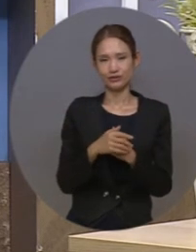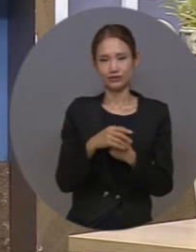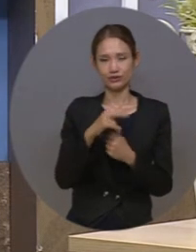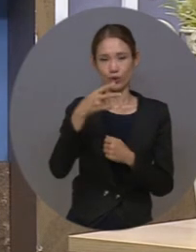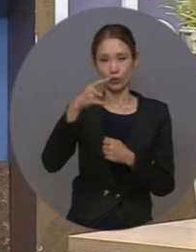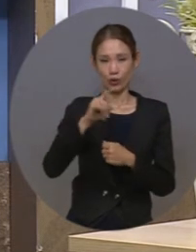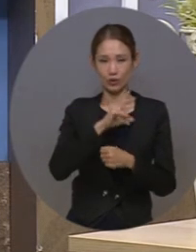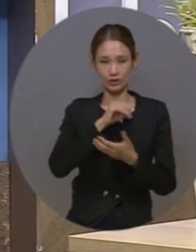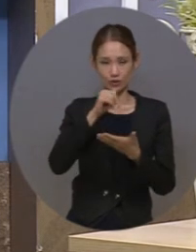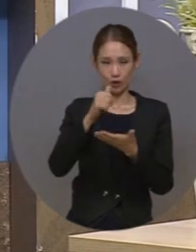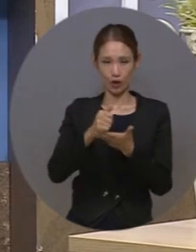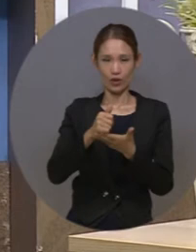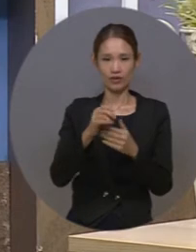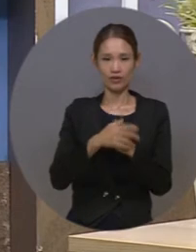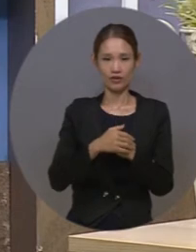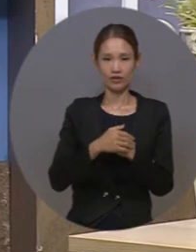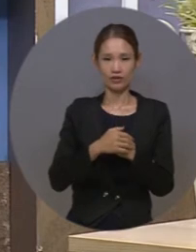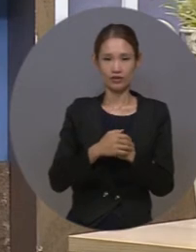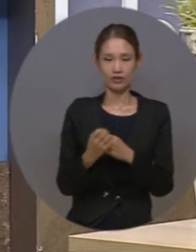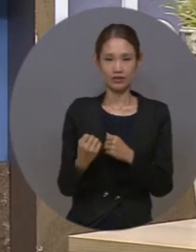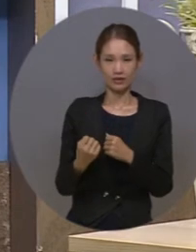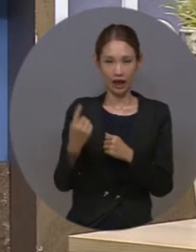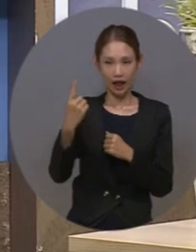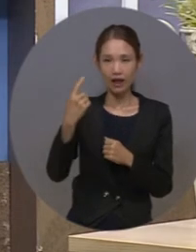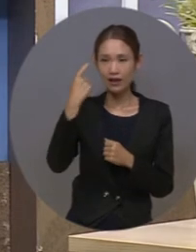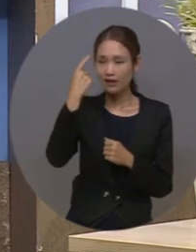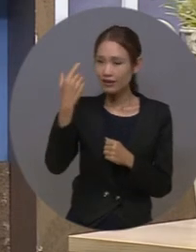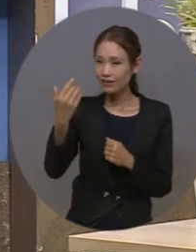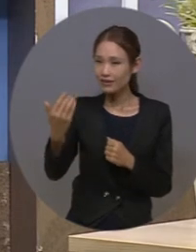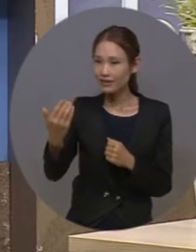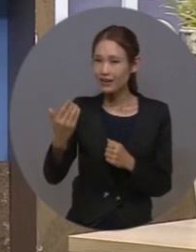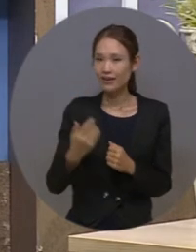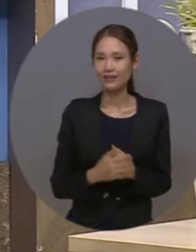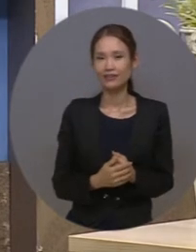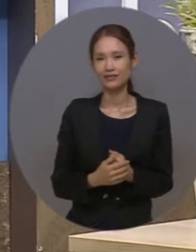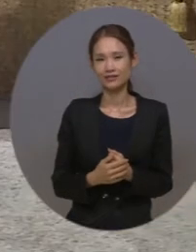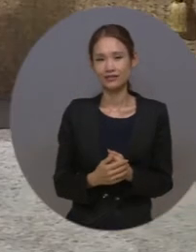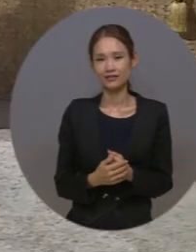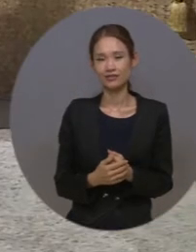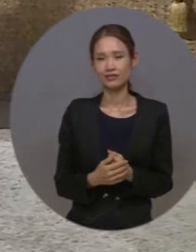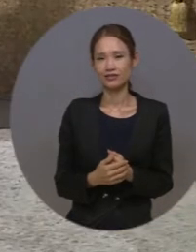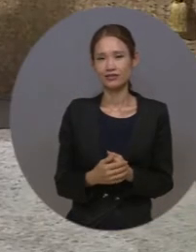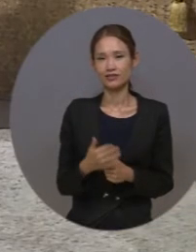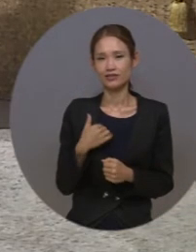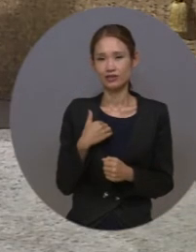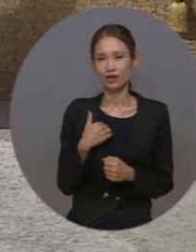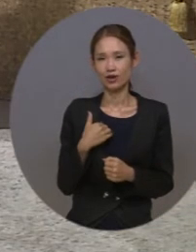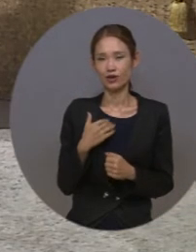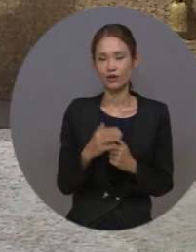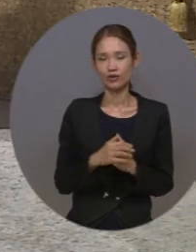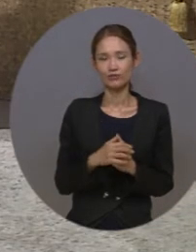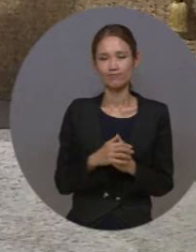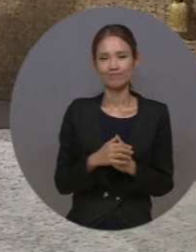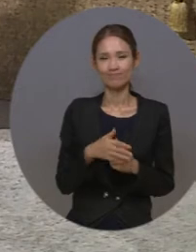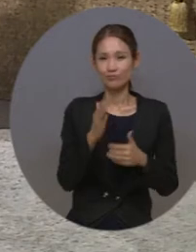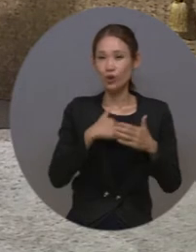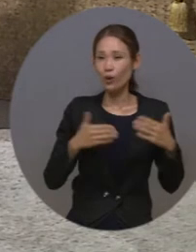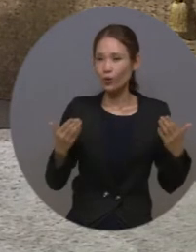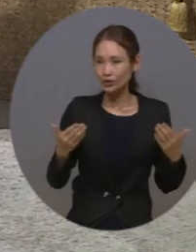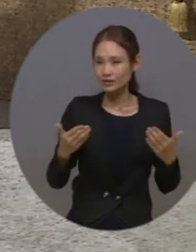되셨는데 이 도의원이 되시게 된 뭐 계기가 따로 있으신가요? 저는 그